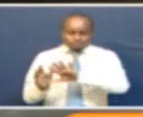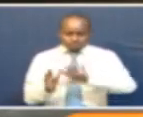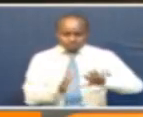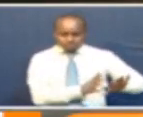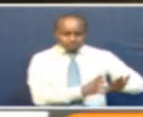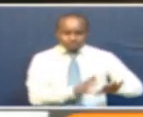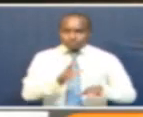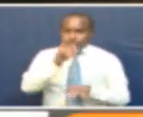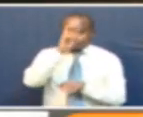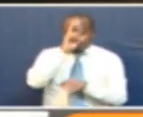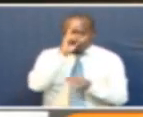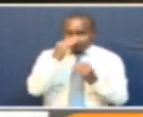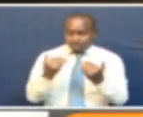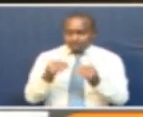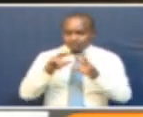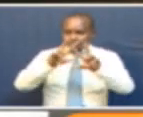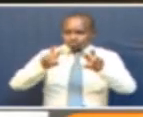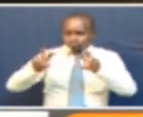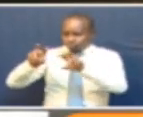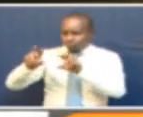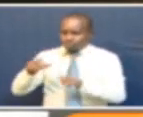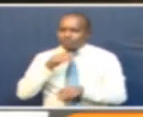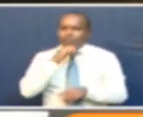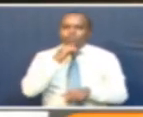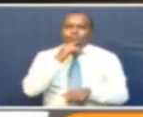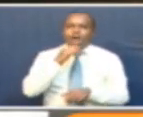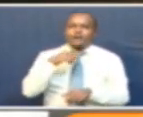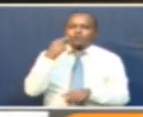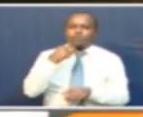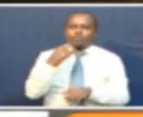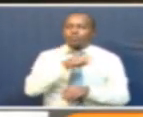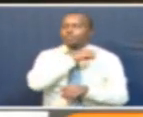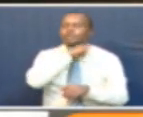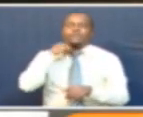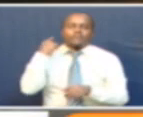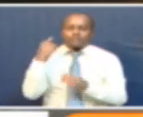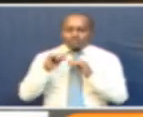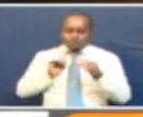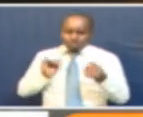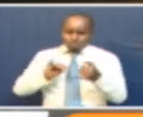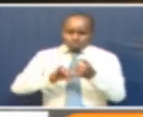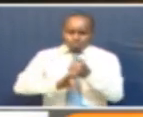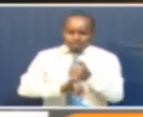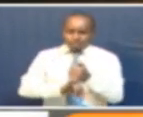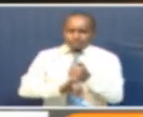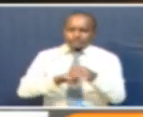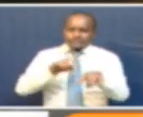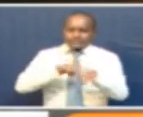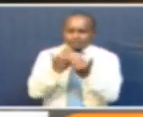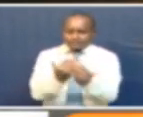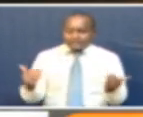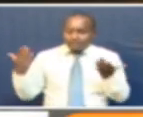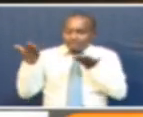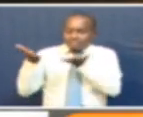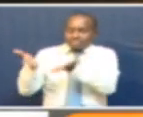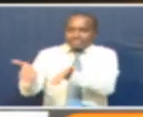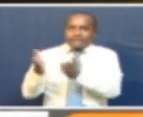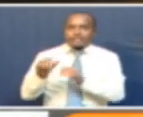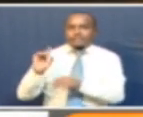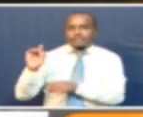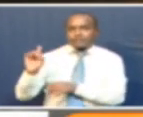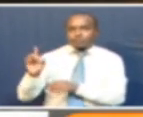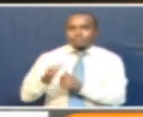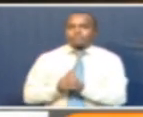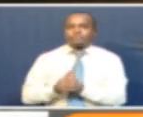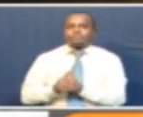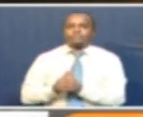Polisi wanamtafuta mwanamume aliyedaiwa kumkata kata na kumuua mkewe mbele ya wanawe katika mtaa wa Kibra hapa Nairobi. Hali ya huzuni